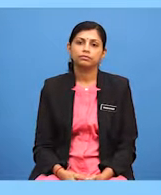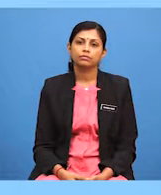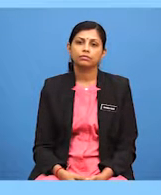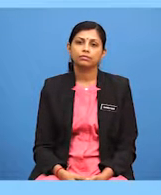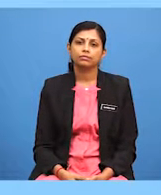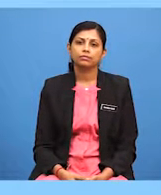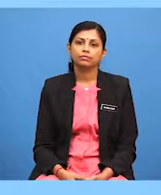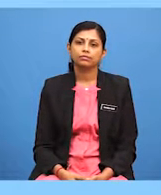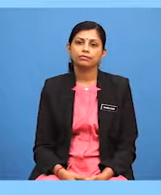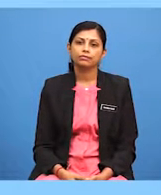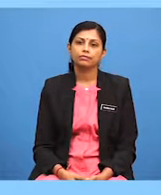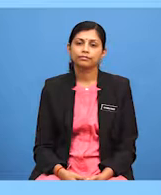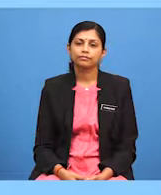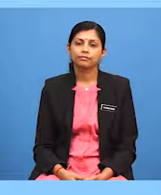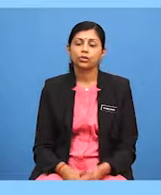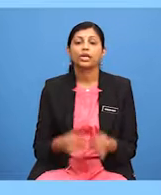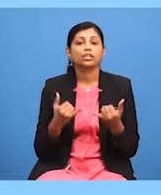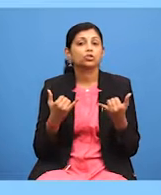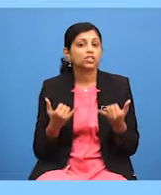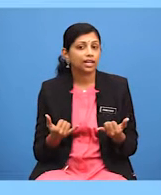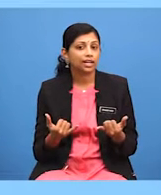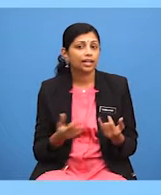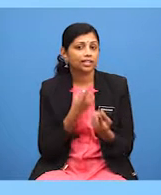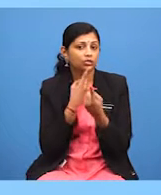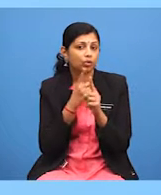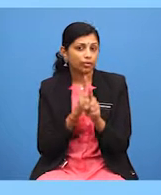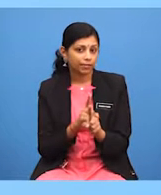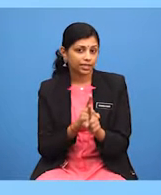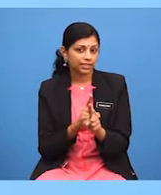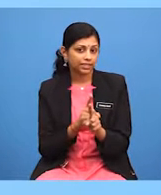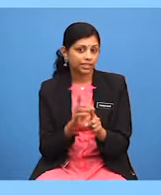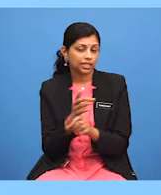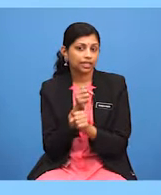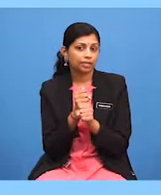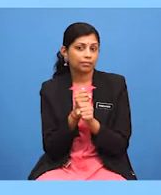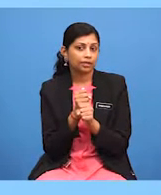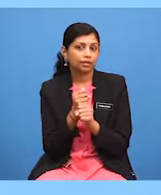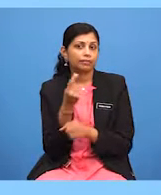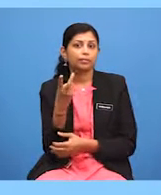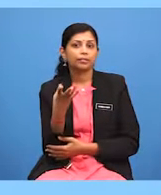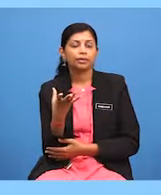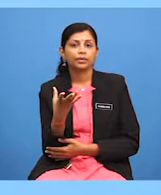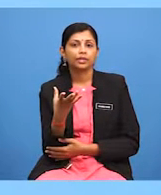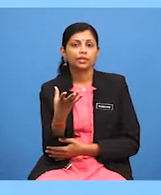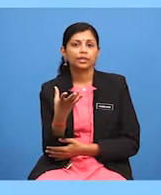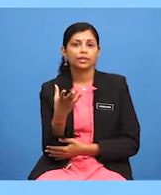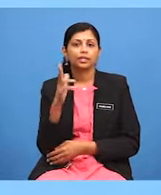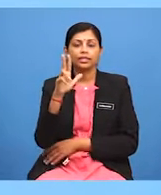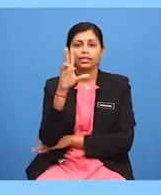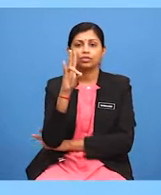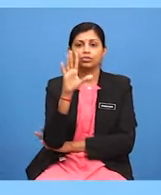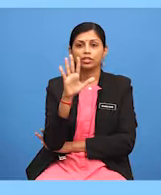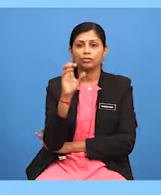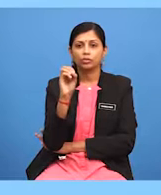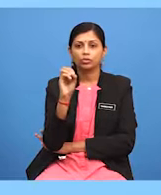darab ketinggian objek H, di mana M bersamaan